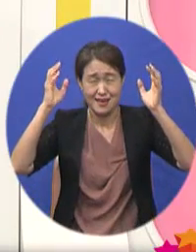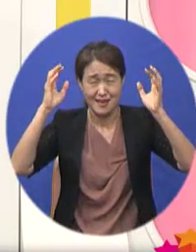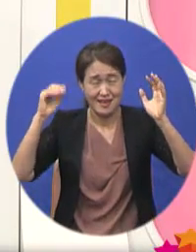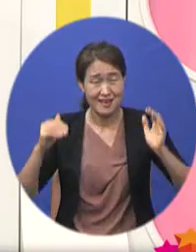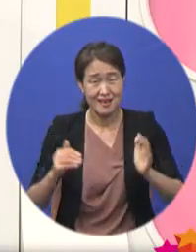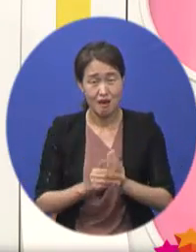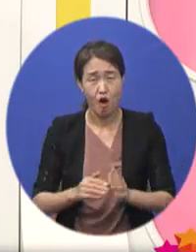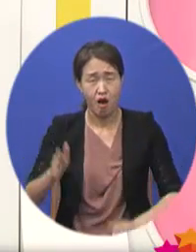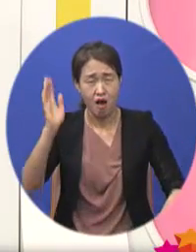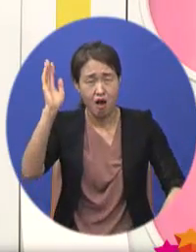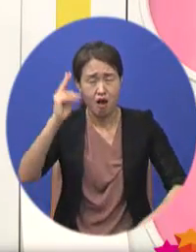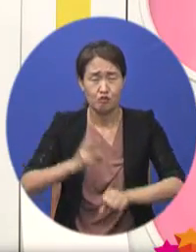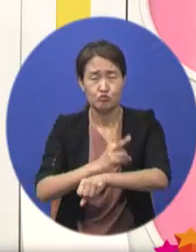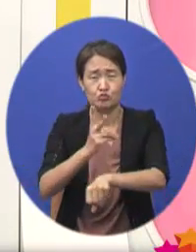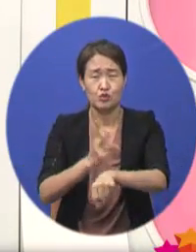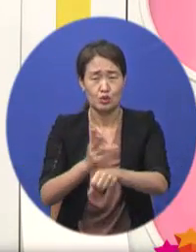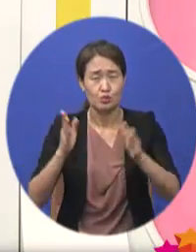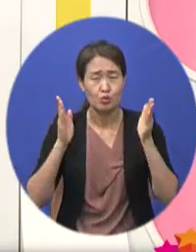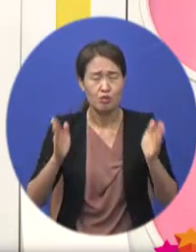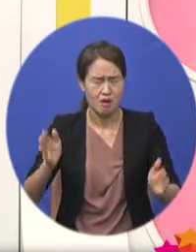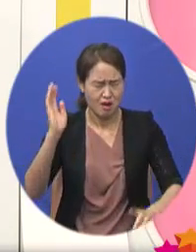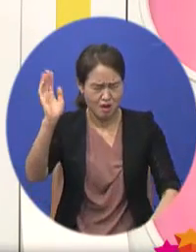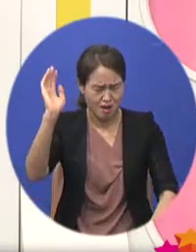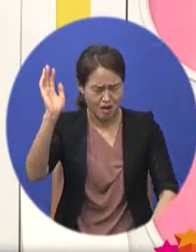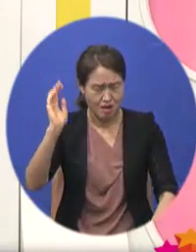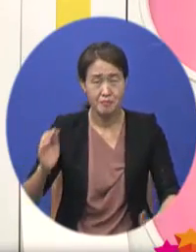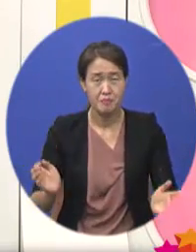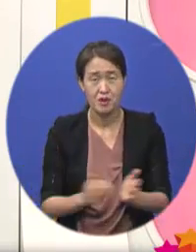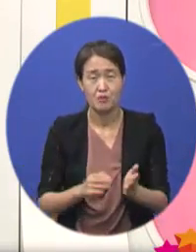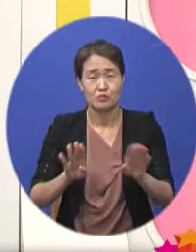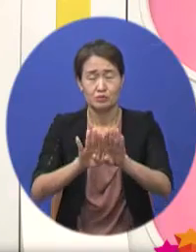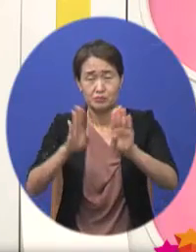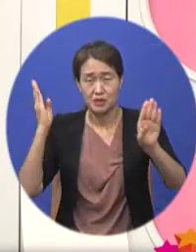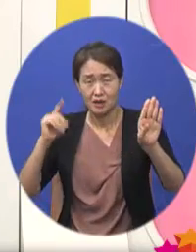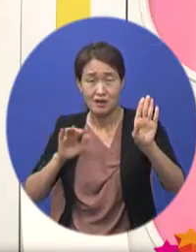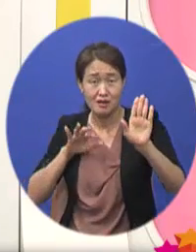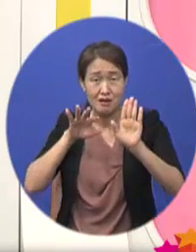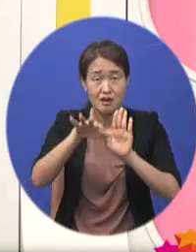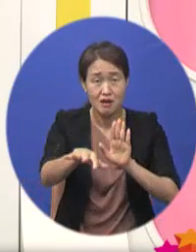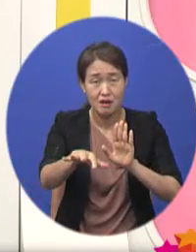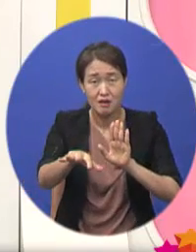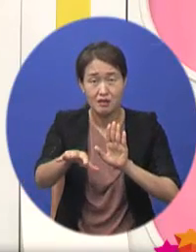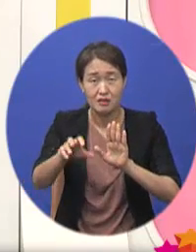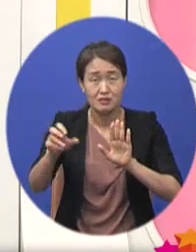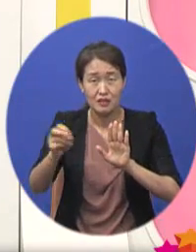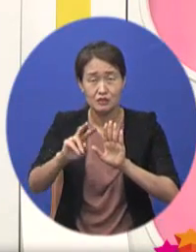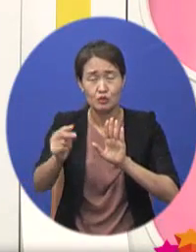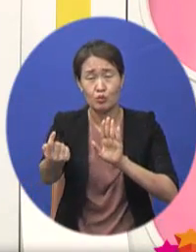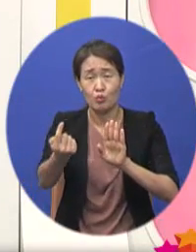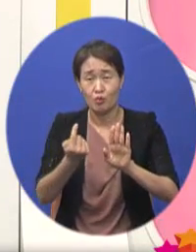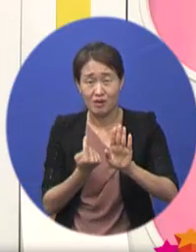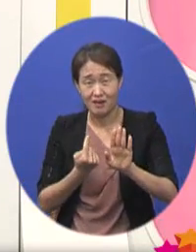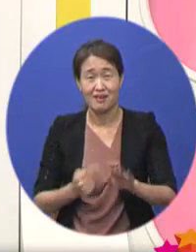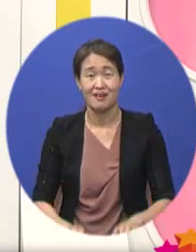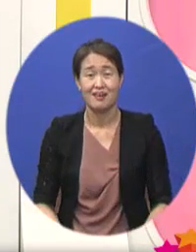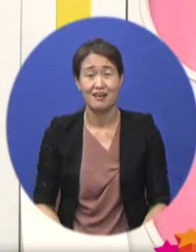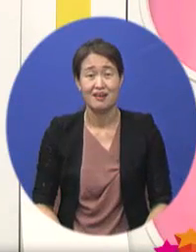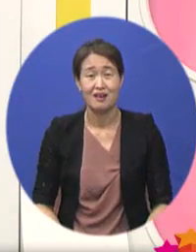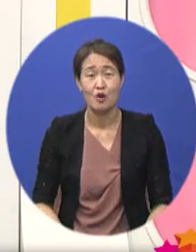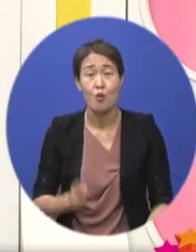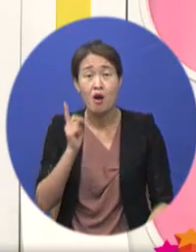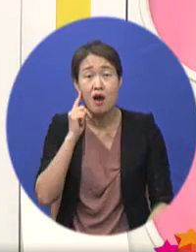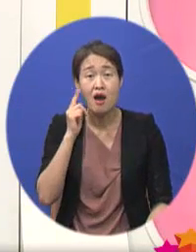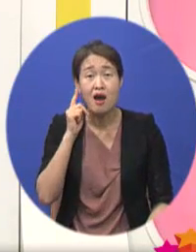그렇게 했어요. 설명 잘했어요? 네, 두 시간을 했는데 네. 딱 문을 열고 나갔더니 예. 다시 또 들어왔어. 건망증에 뭐